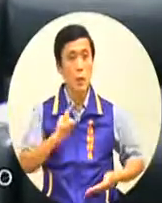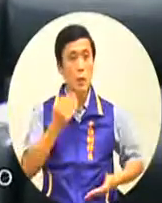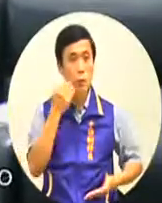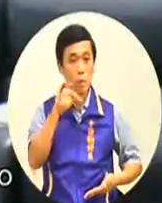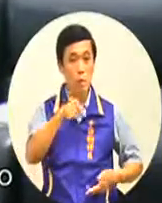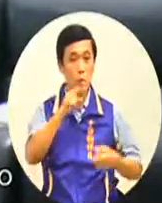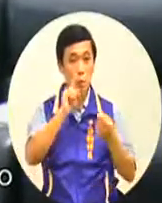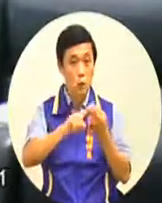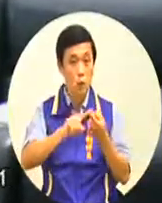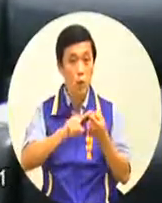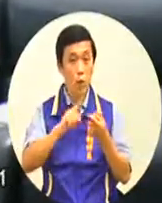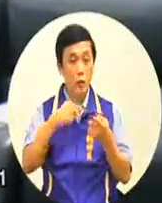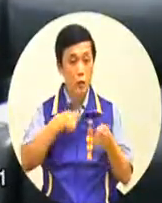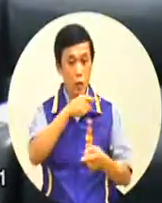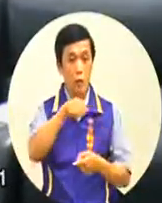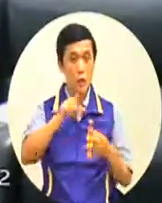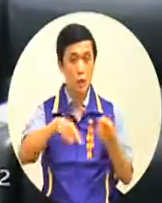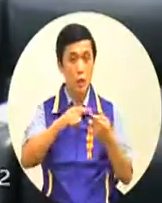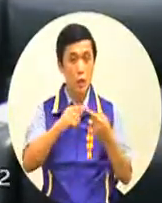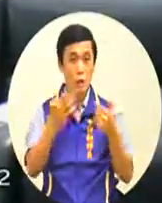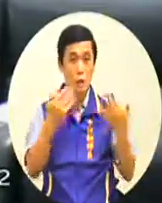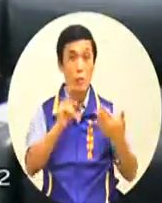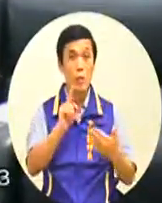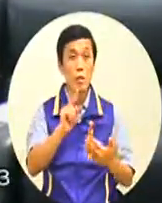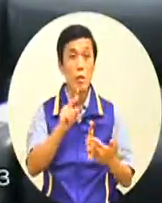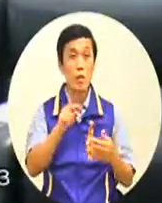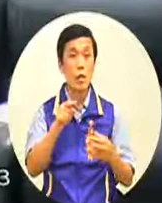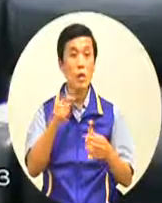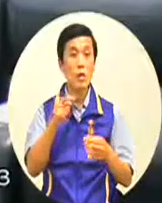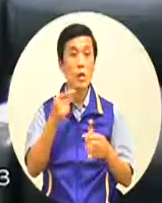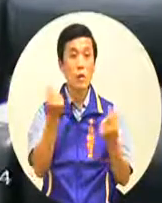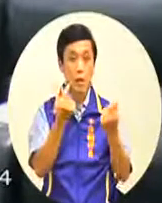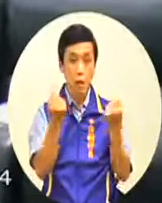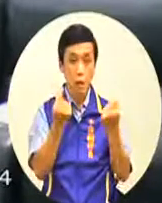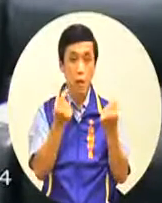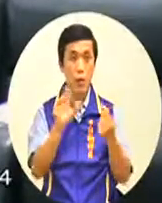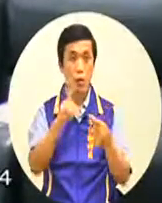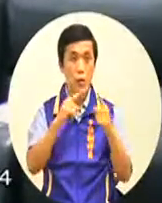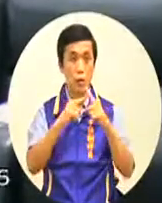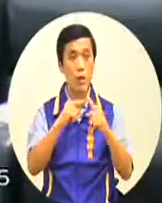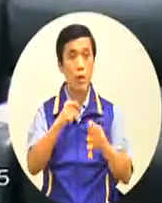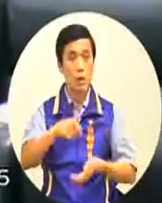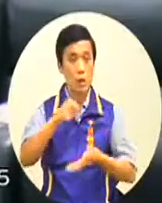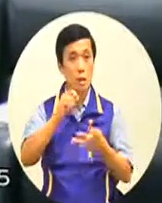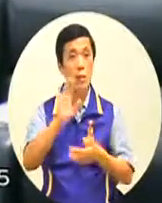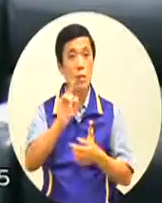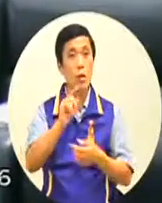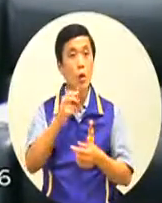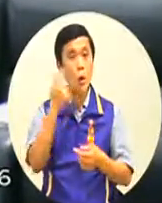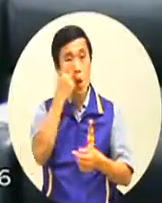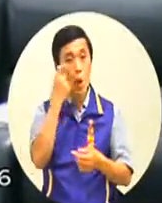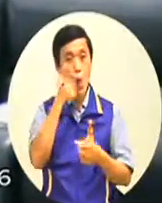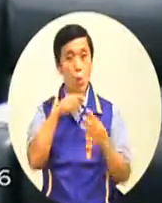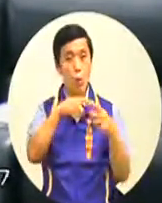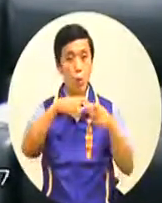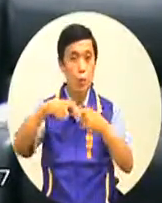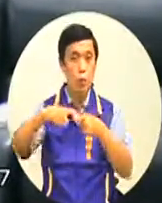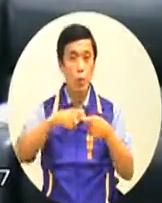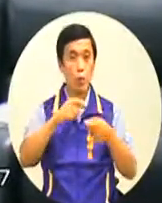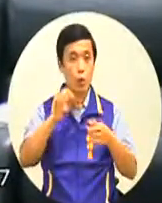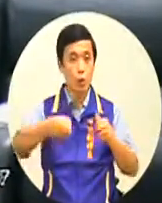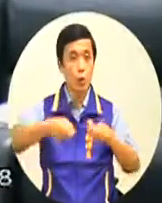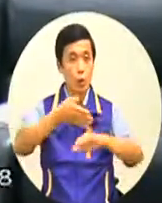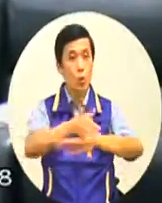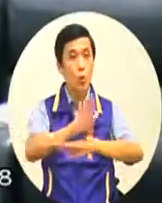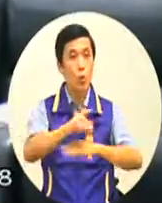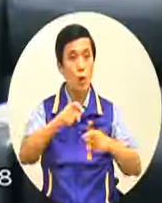我们应该要很清楚，把相关的论述，譬如说，有人说啊，那个欧盟有通过，好，那通过是什么？